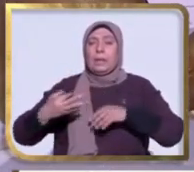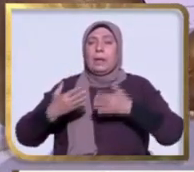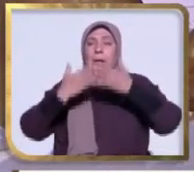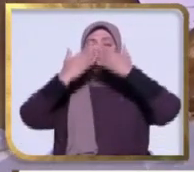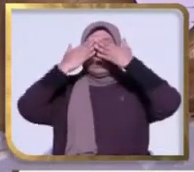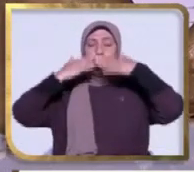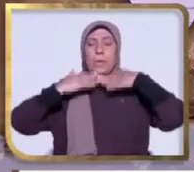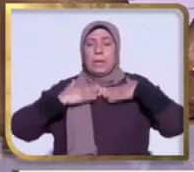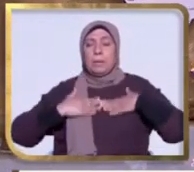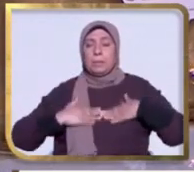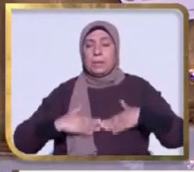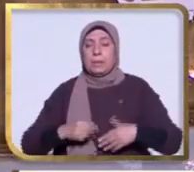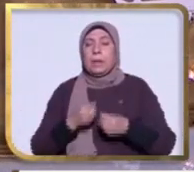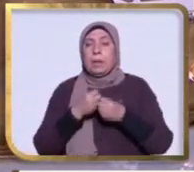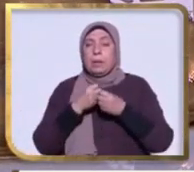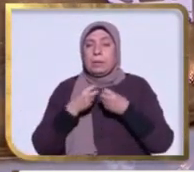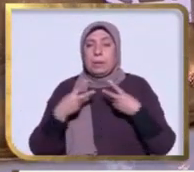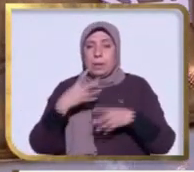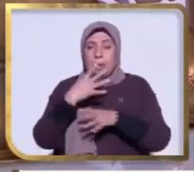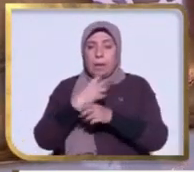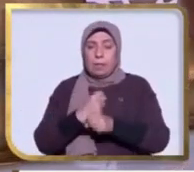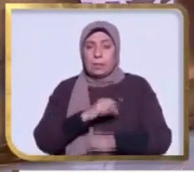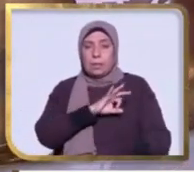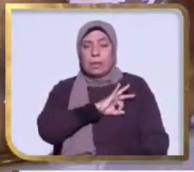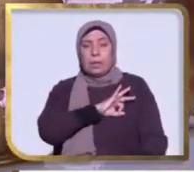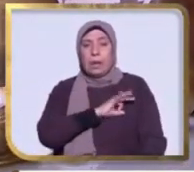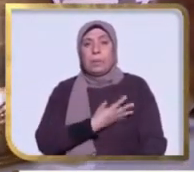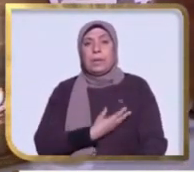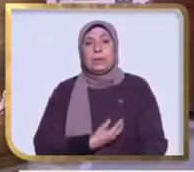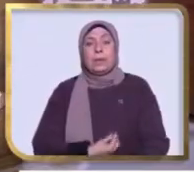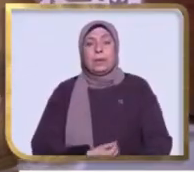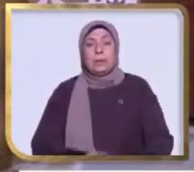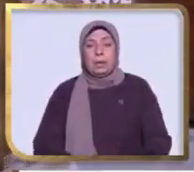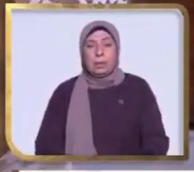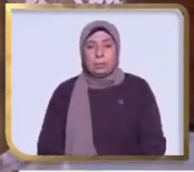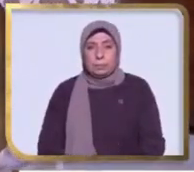وحين، اللهم آمين. أستودعكم عناية الرحمن الرحيم.